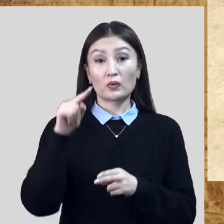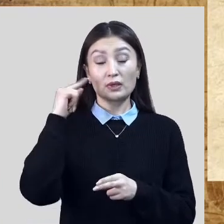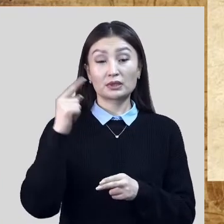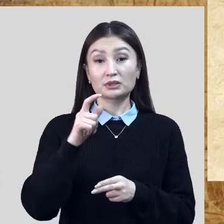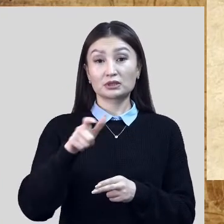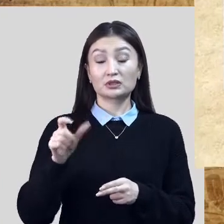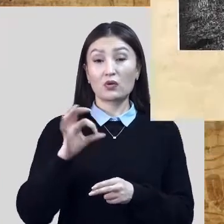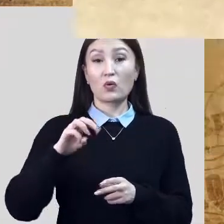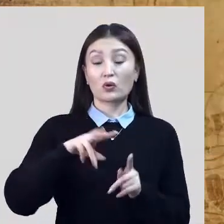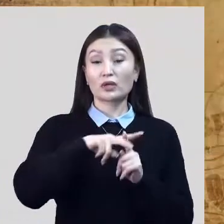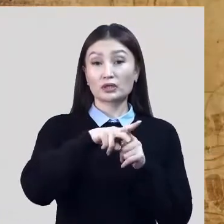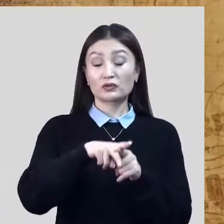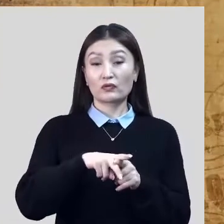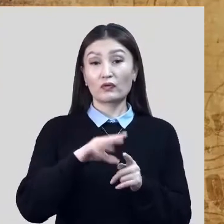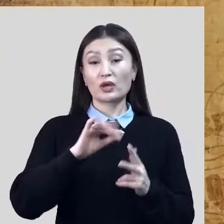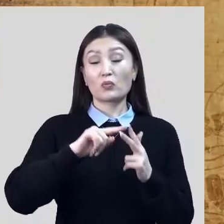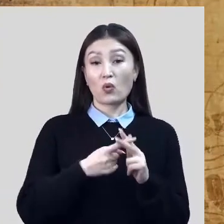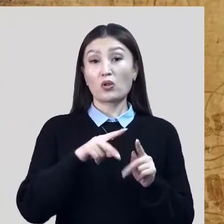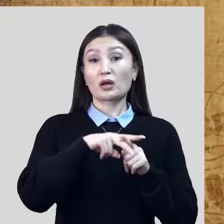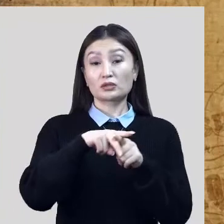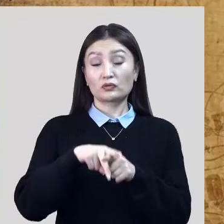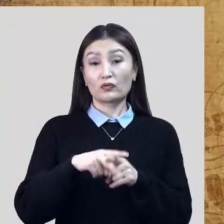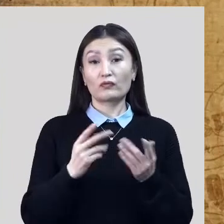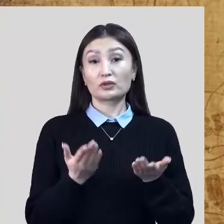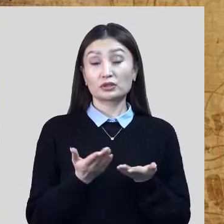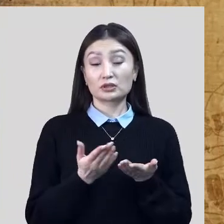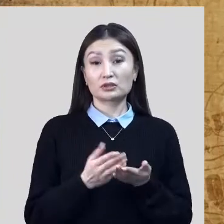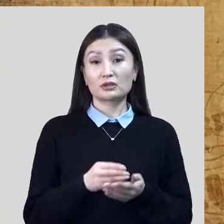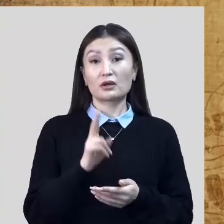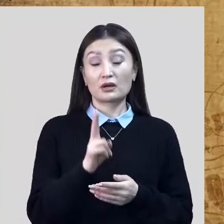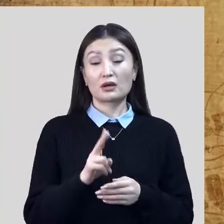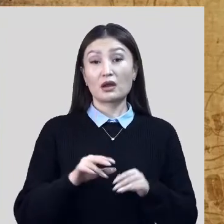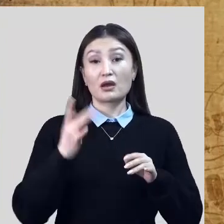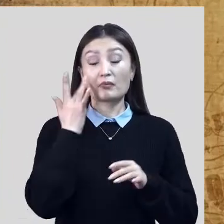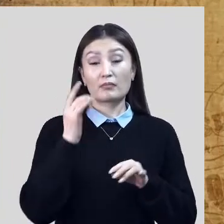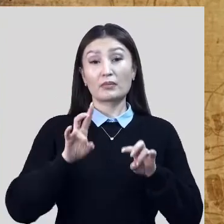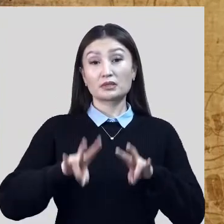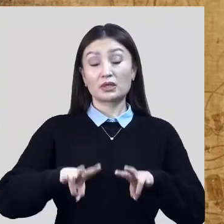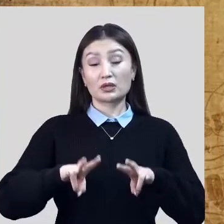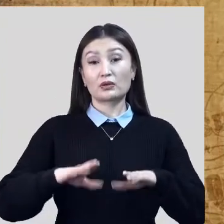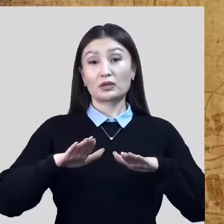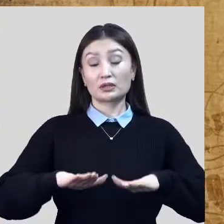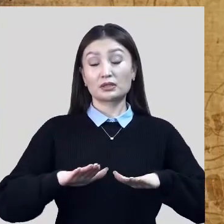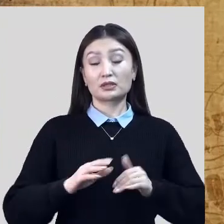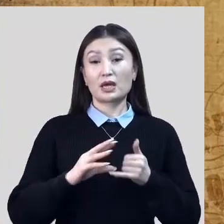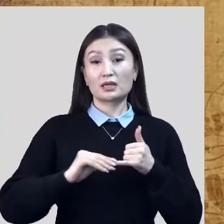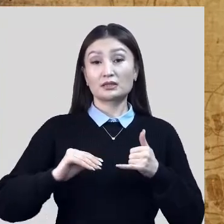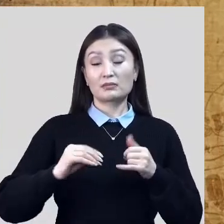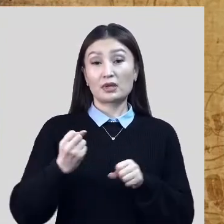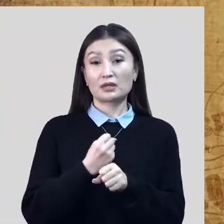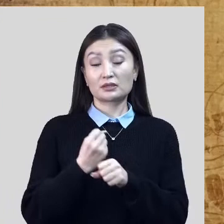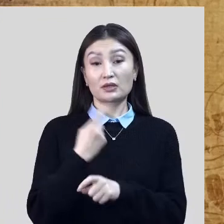кыргызов от кочевого и полукочевого образа жизни к оседлости и к земледельческому